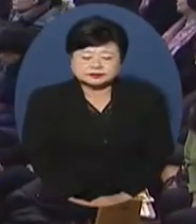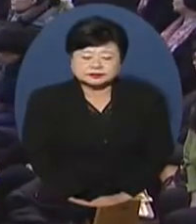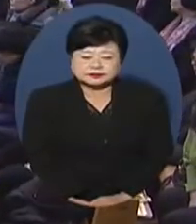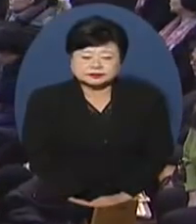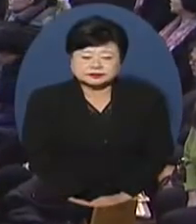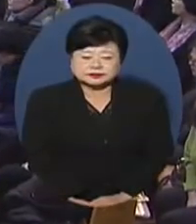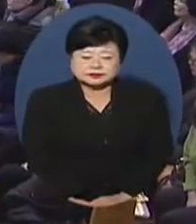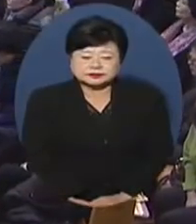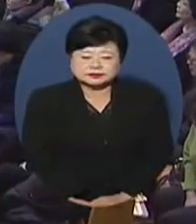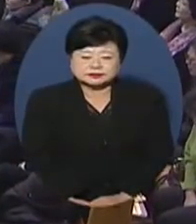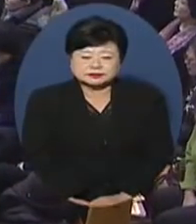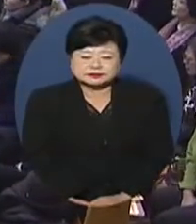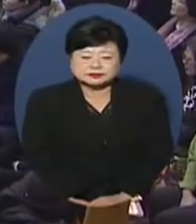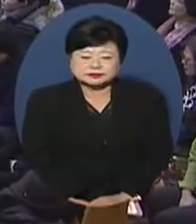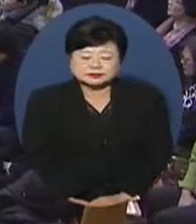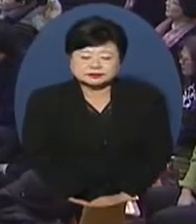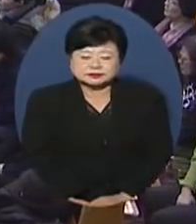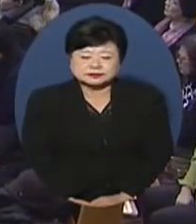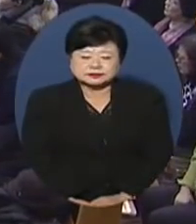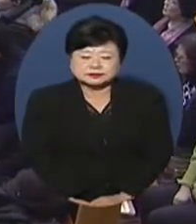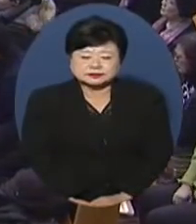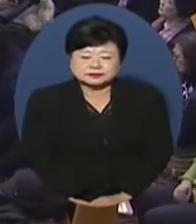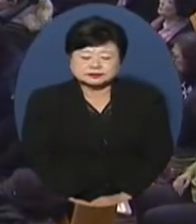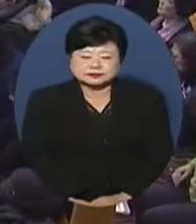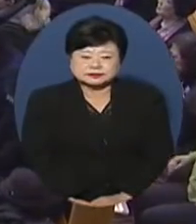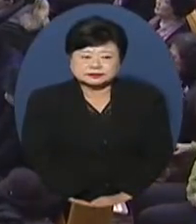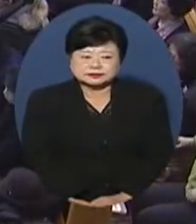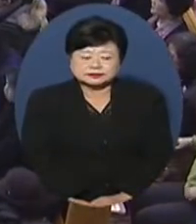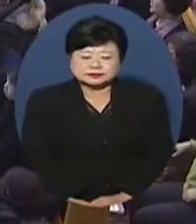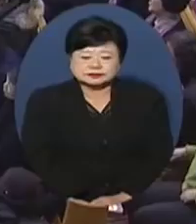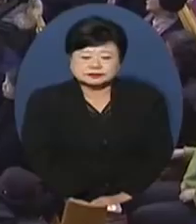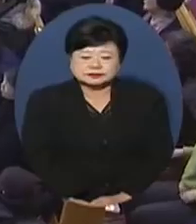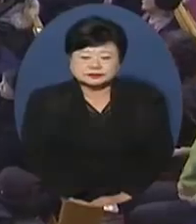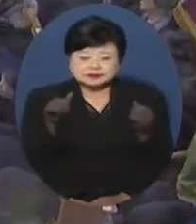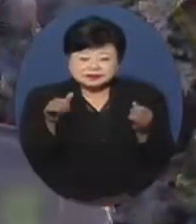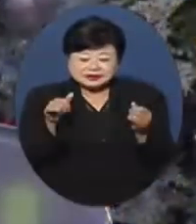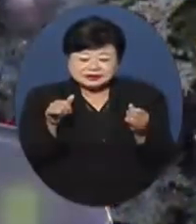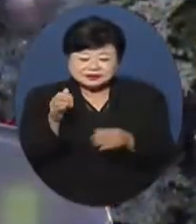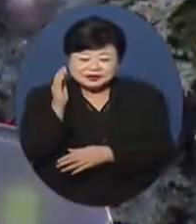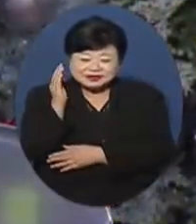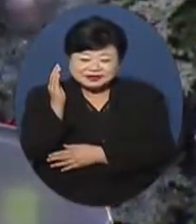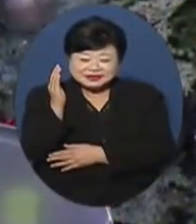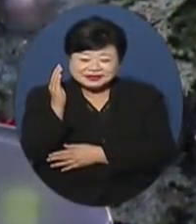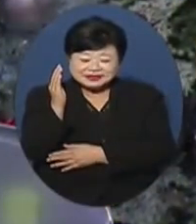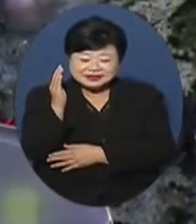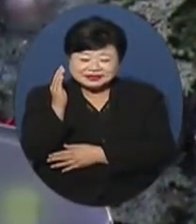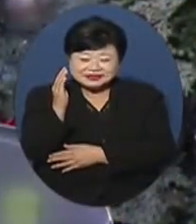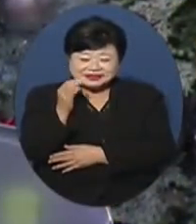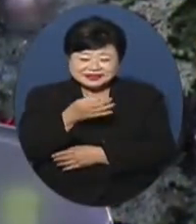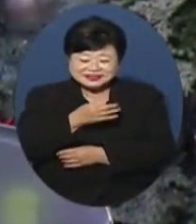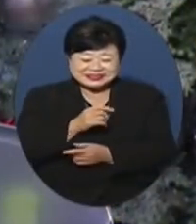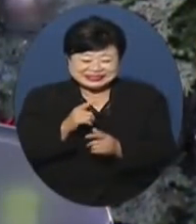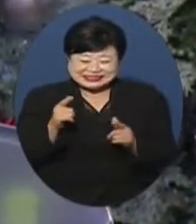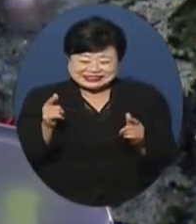다섯 사람이 이 좁은데 다섯 사람이 서서 설교를 하면 힘이 들지